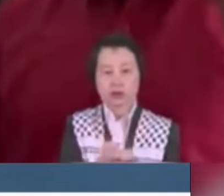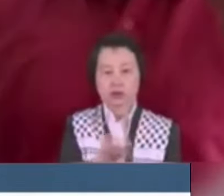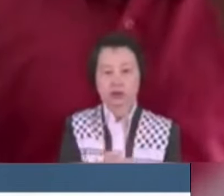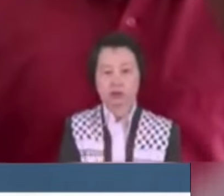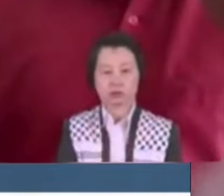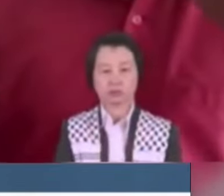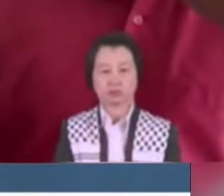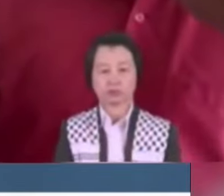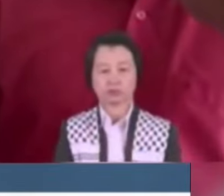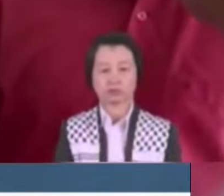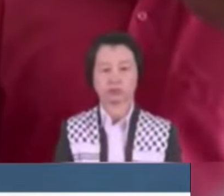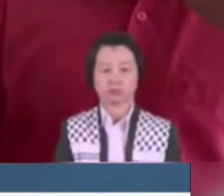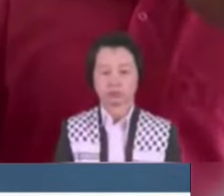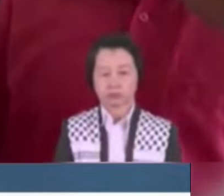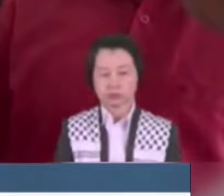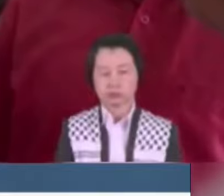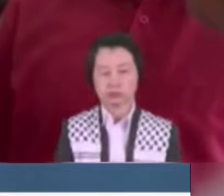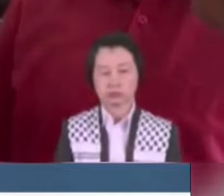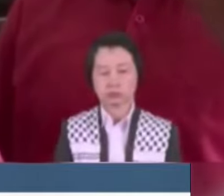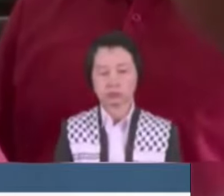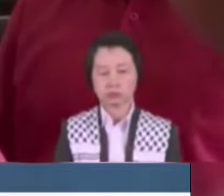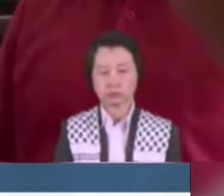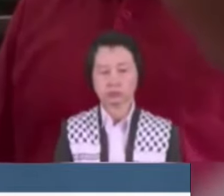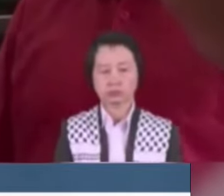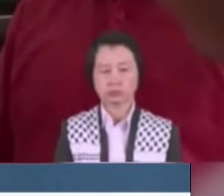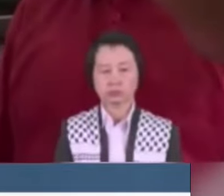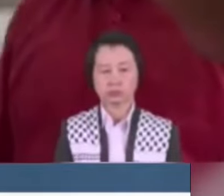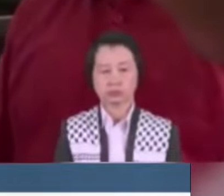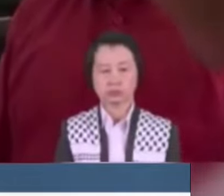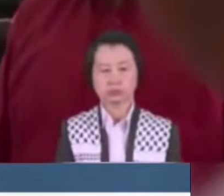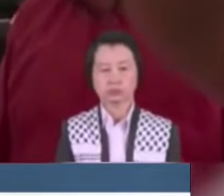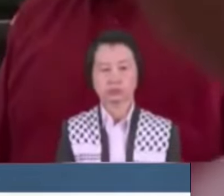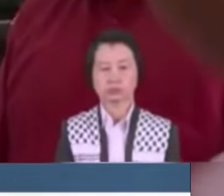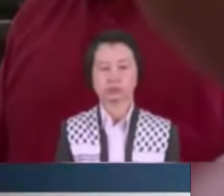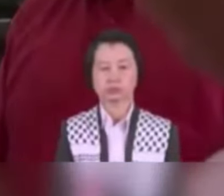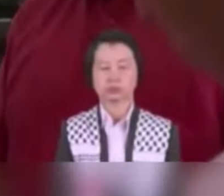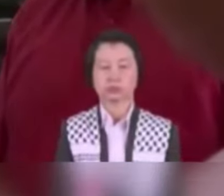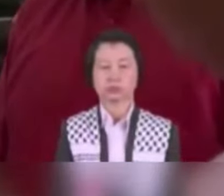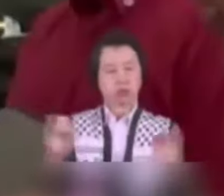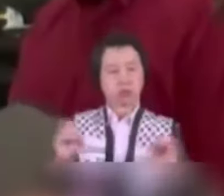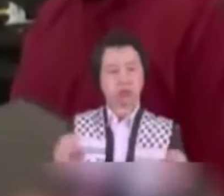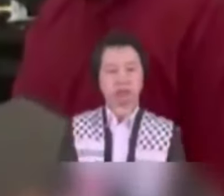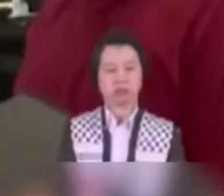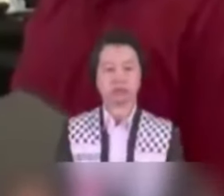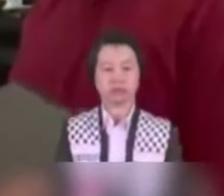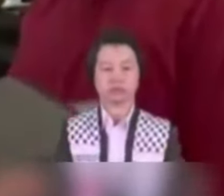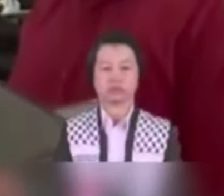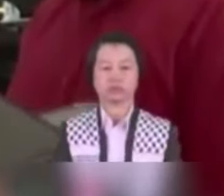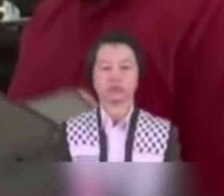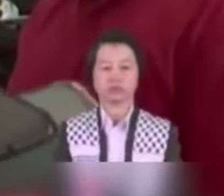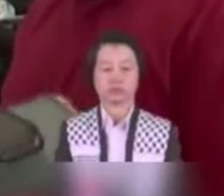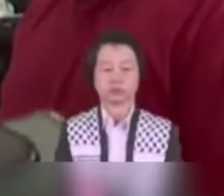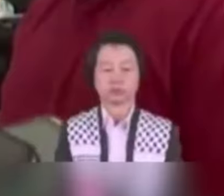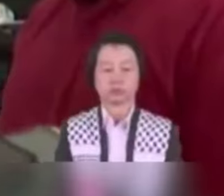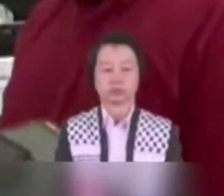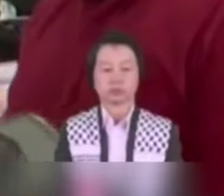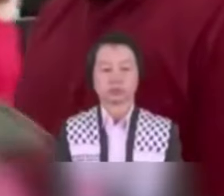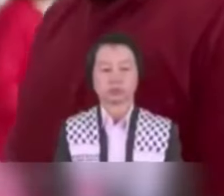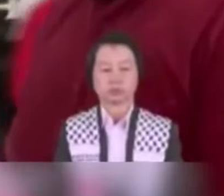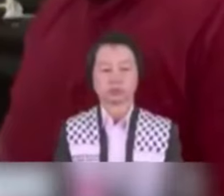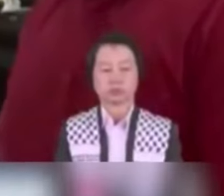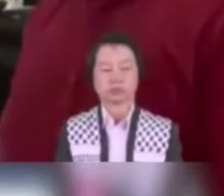cara salah udah mencuri data upis perakyat ng pemanga ruang bilik Malaysia I agensi tidak dipegai upis menteri pemangang orang induk